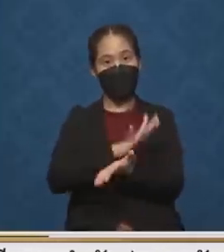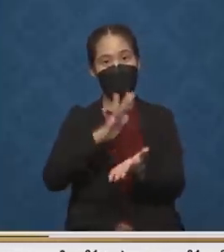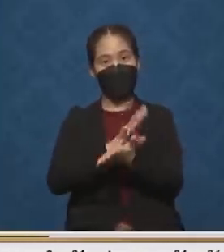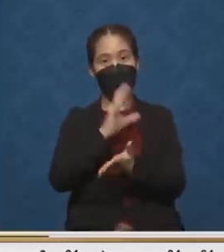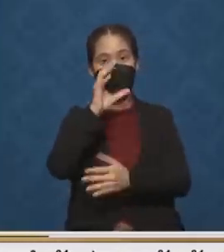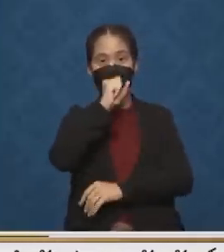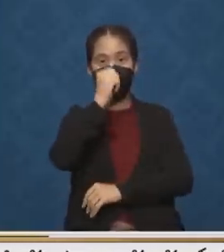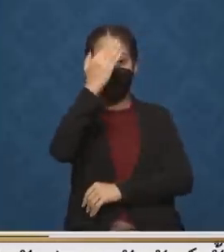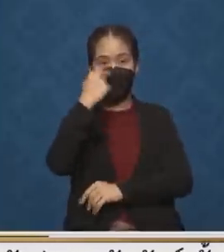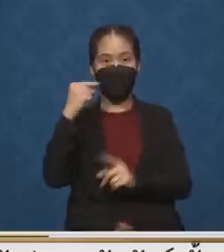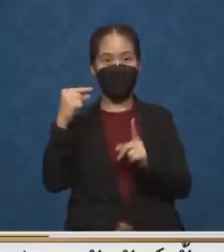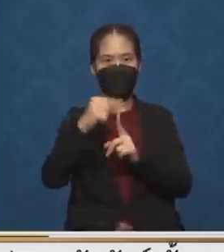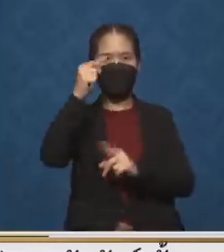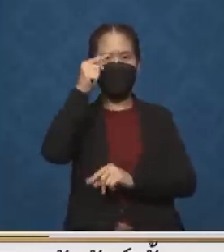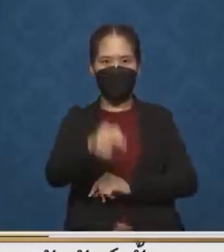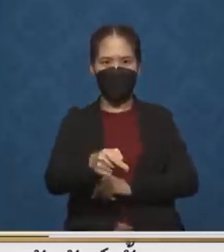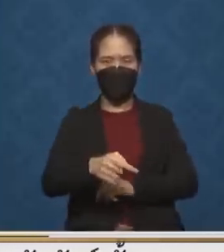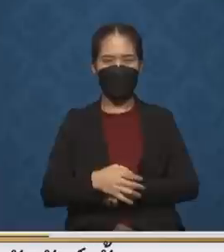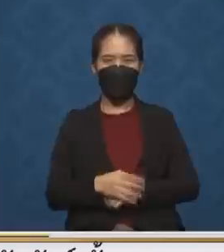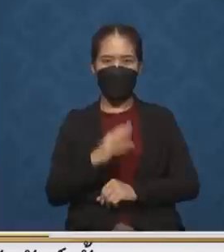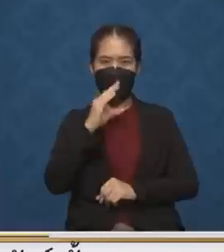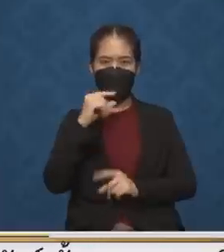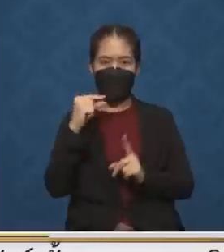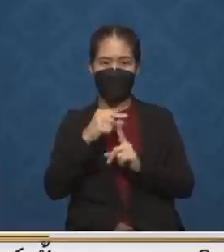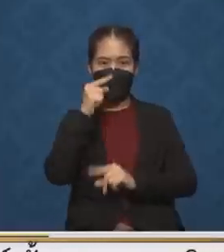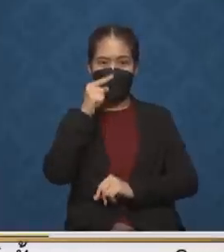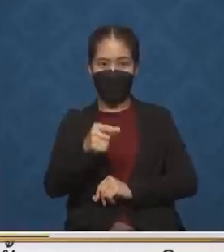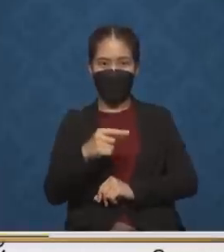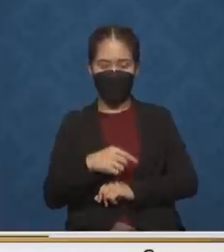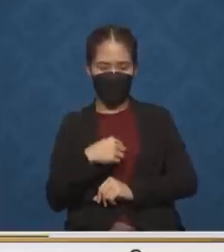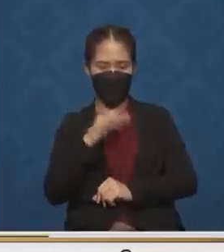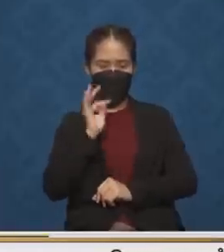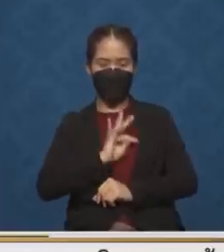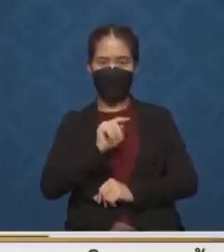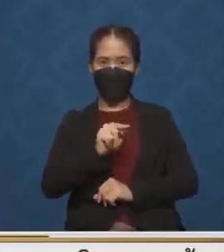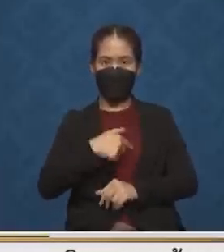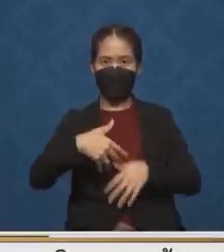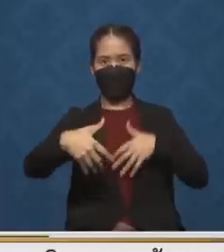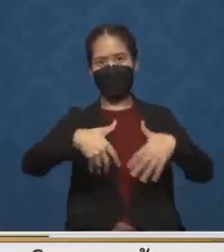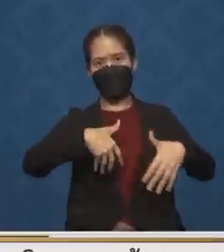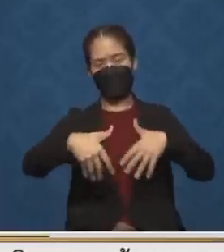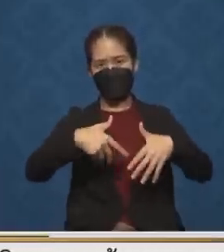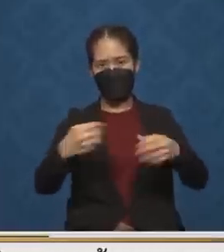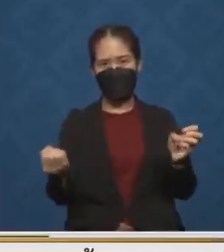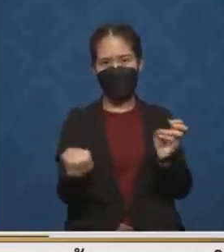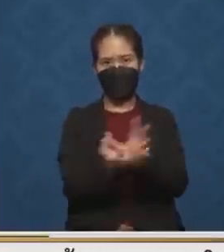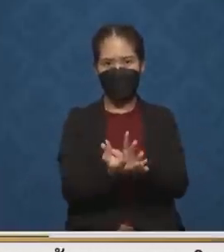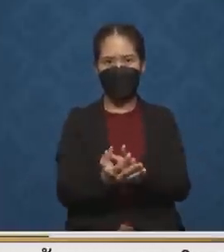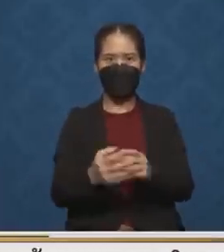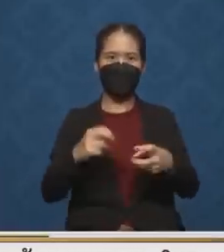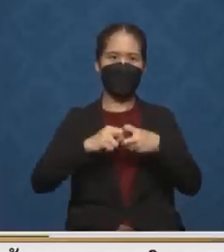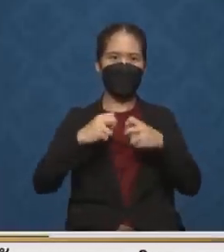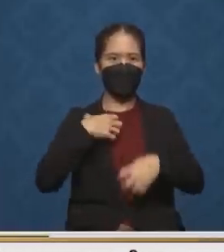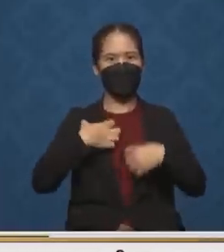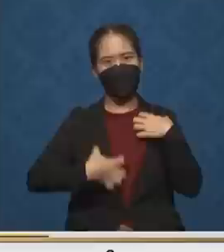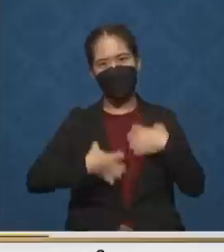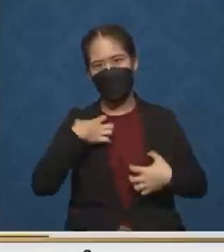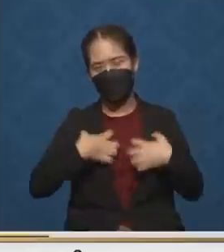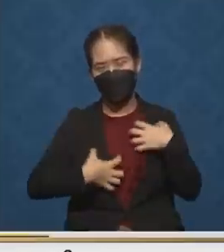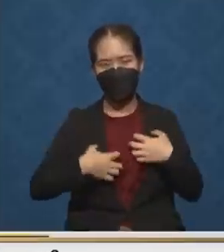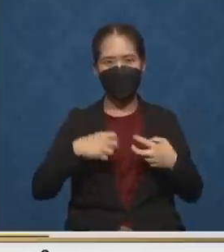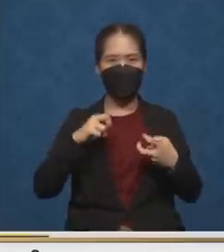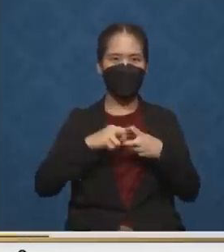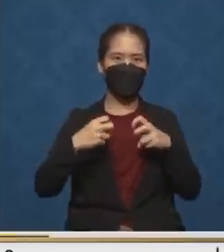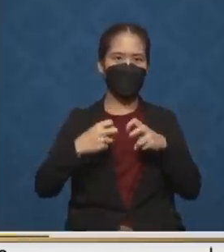ำสั่งที่เลวร้ายที่ท่านทำร้ายที่น้ประชาชนในห่วงเวลาที่มัลำบากที่สุดมันวิกฤษที่สุด